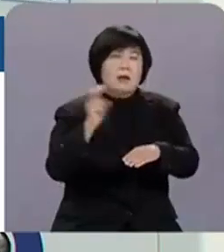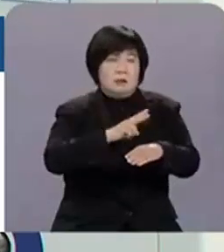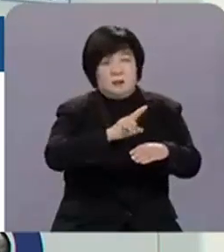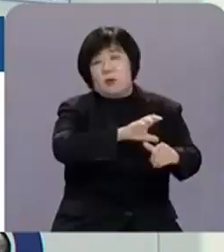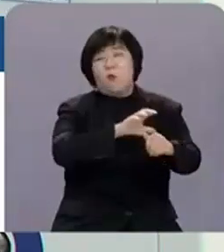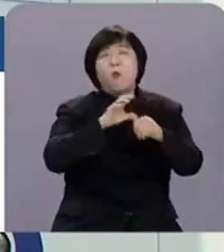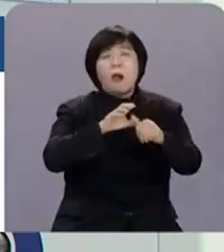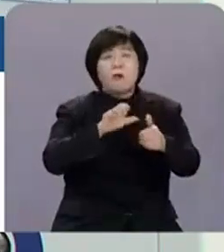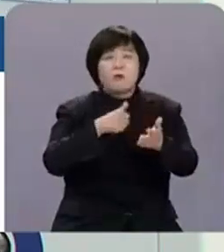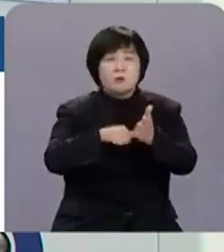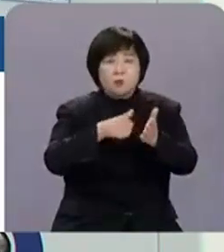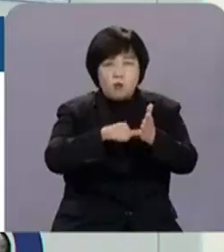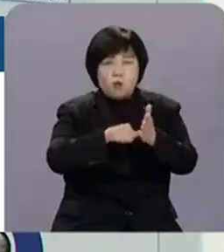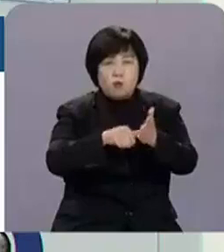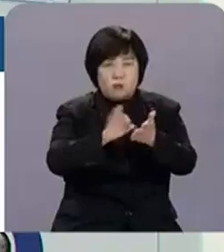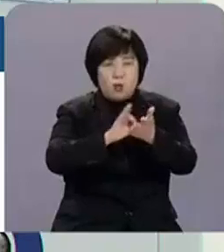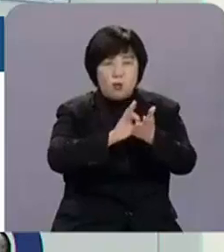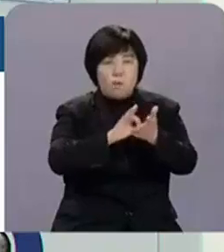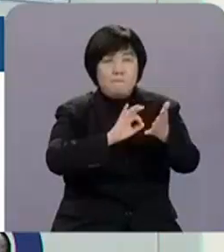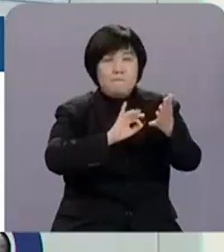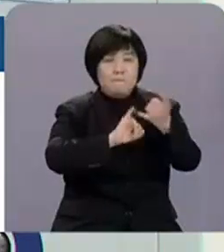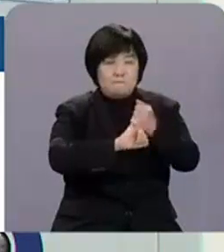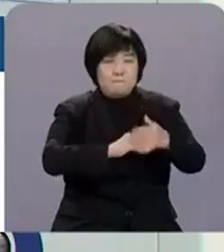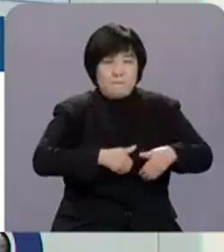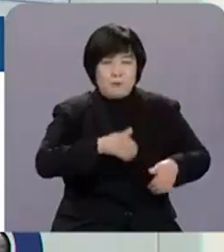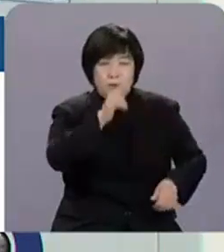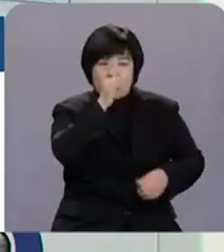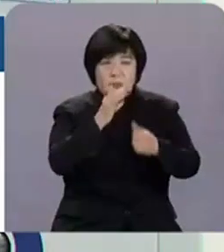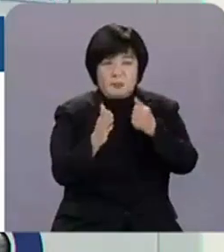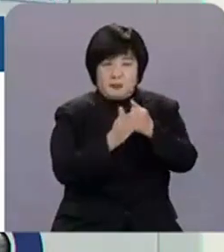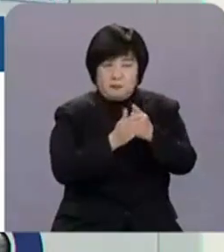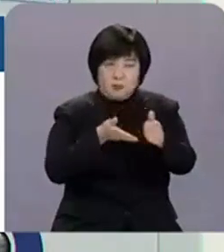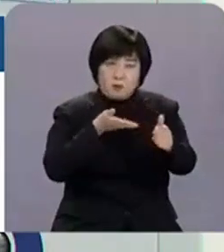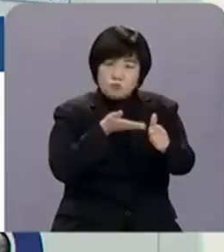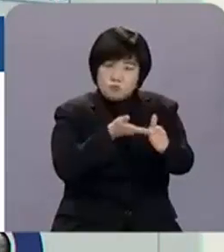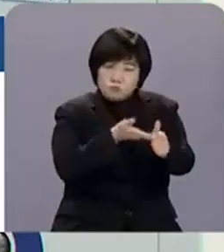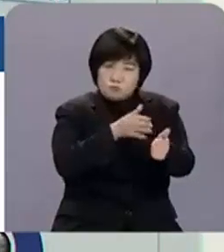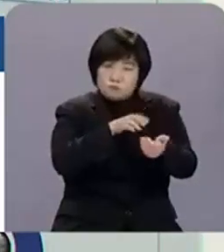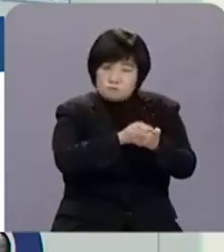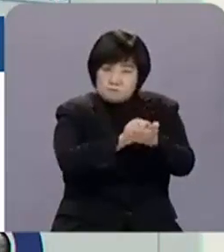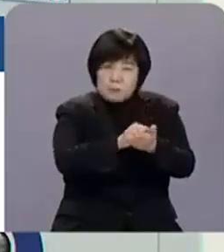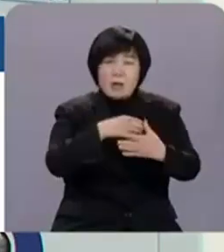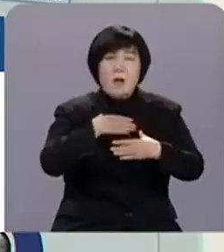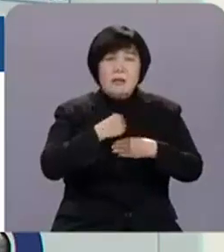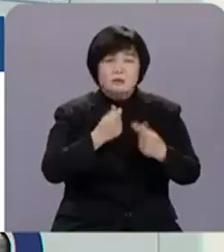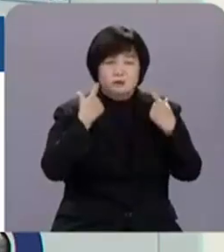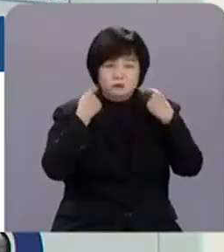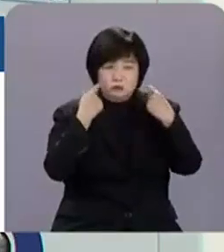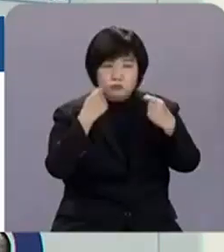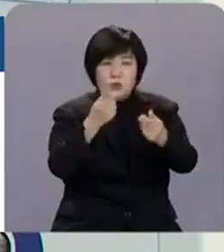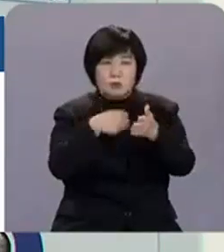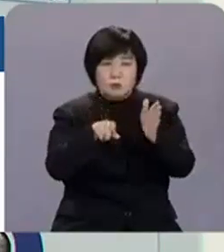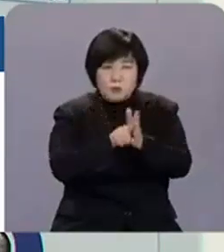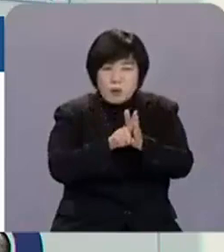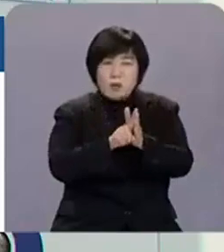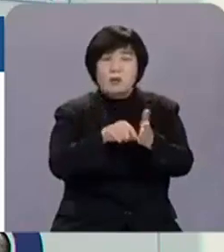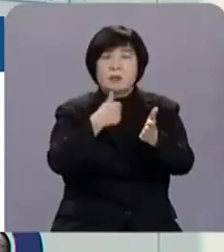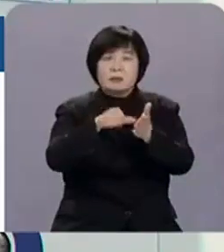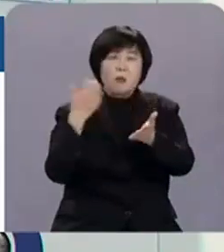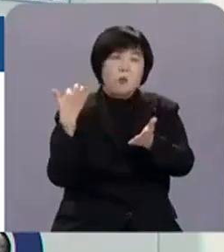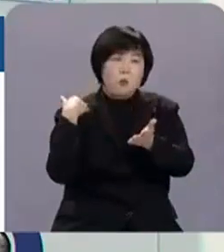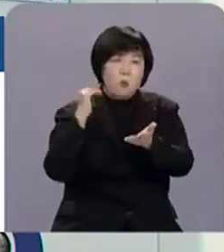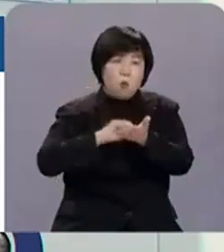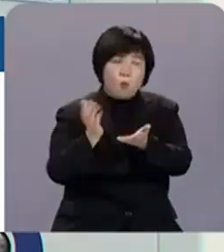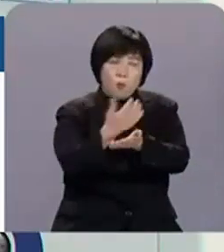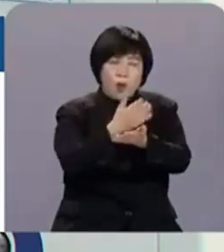것으로 알고 있습니다 그래서 그런 부분에서 재활용 원료를 수급이 어안 정확하기 위해서는 저희가 되면 그 자원 회수 시스템들이